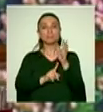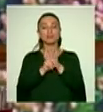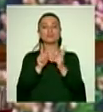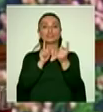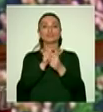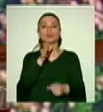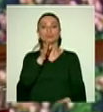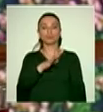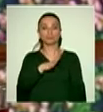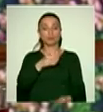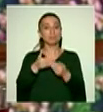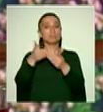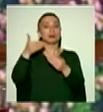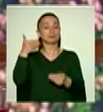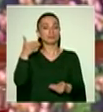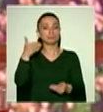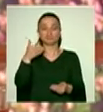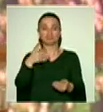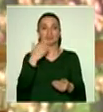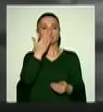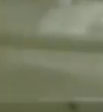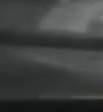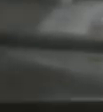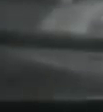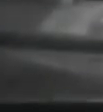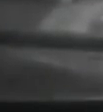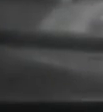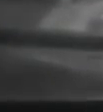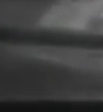მანამდე? არა. როგორც მსახიობი? არა.